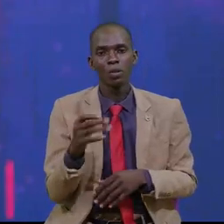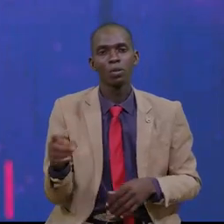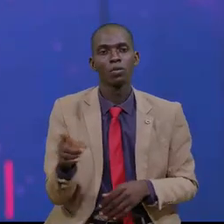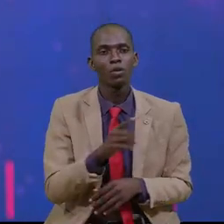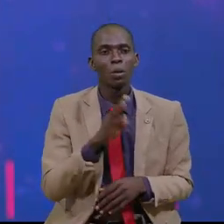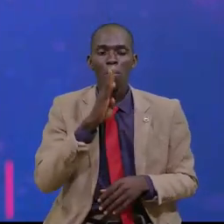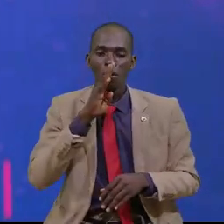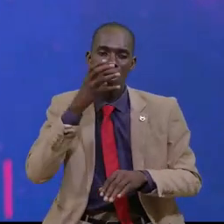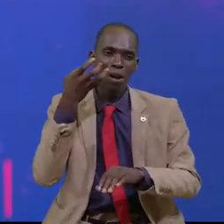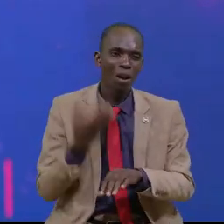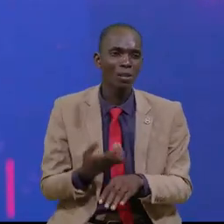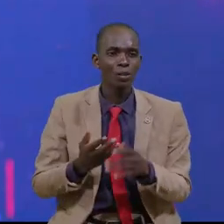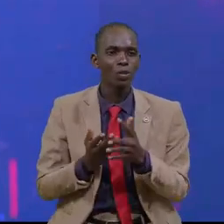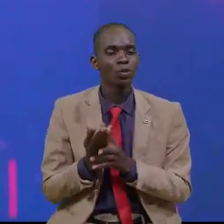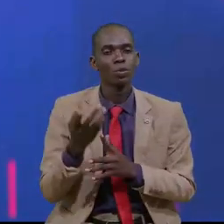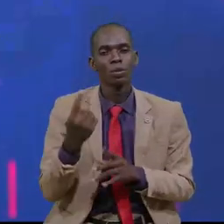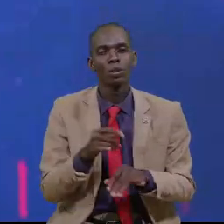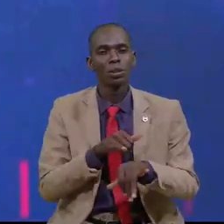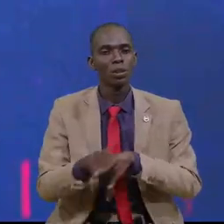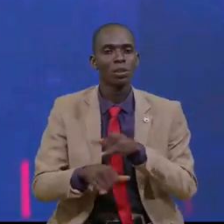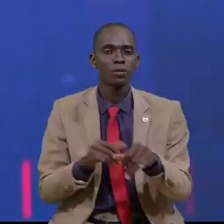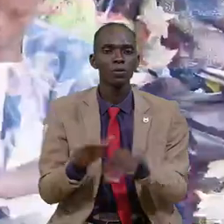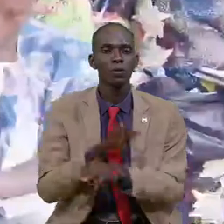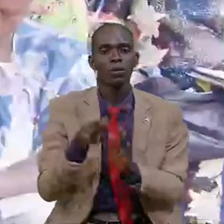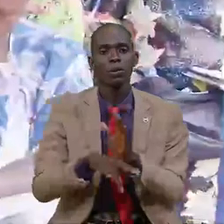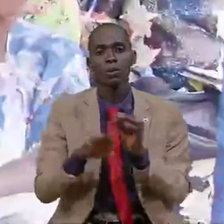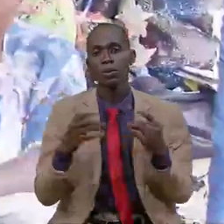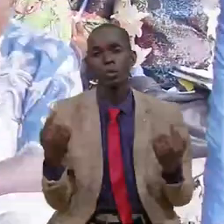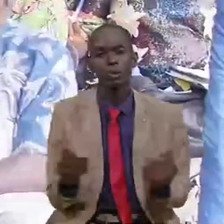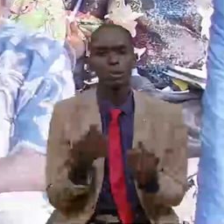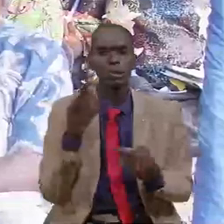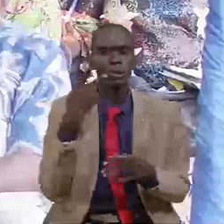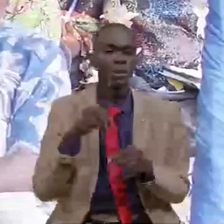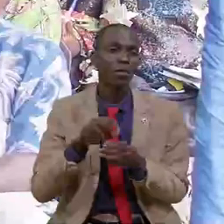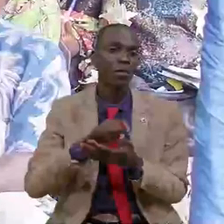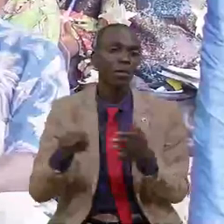afin qu'aucun de vous ne s'enduchisse par la séduction du péché.